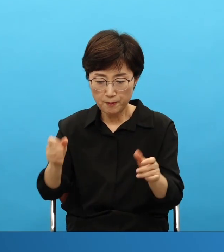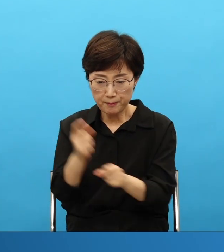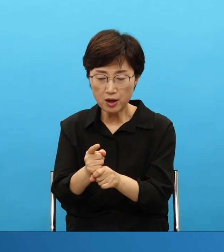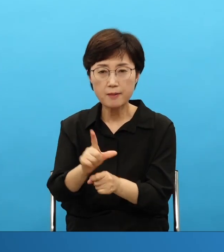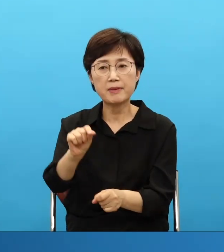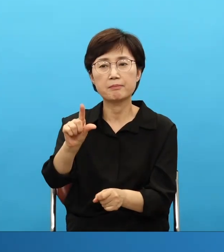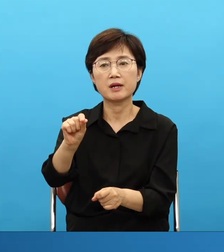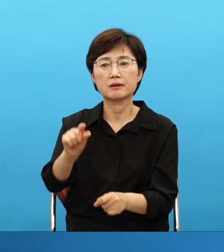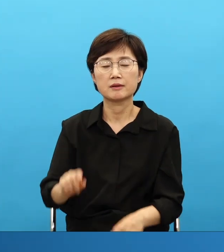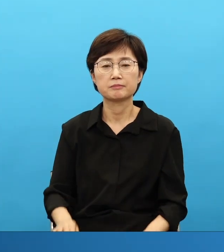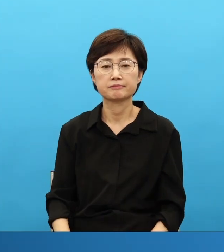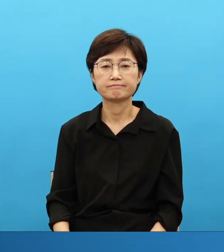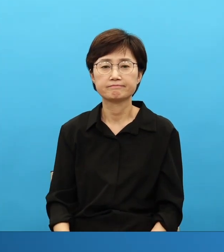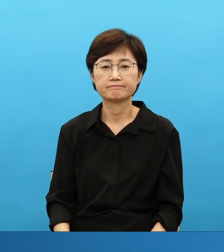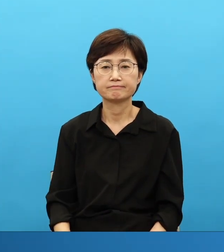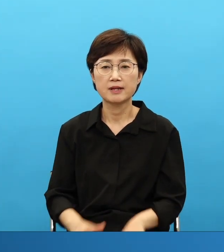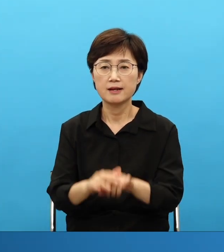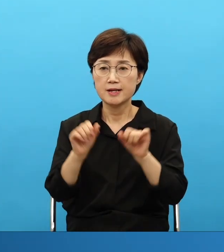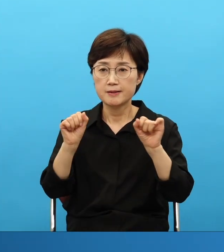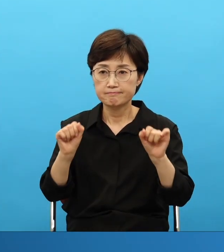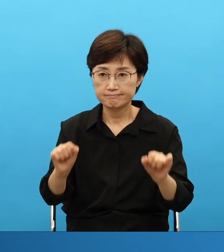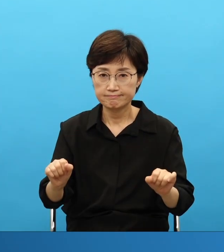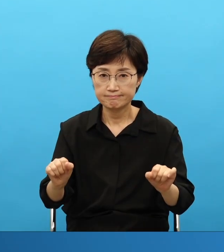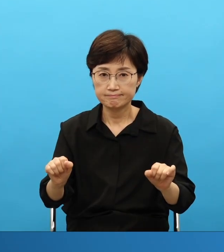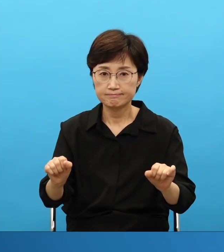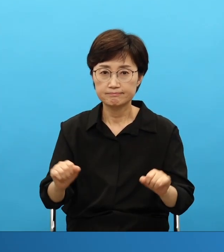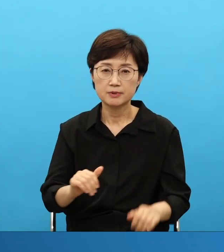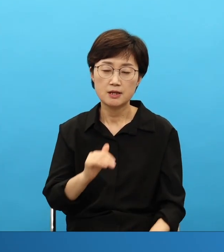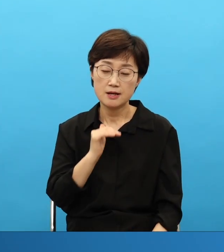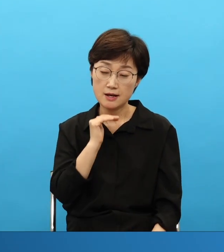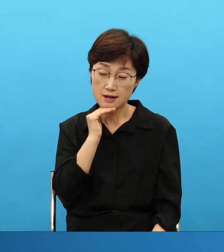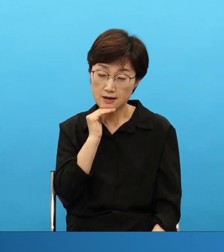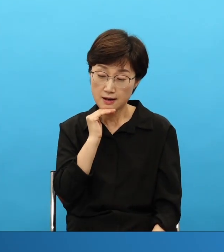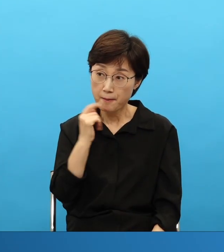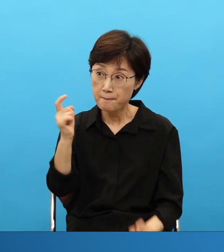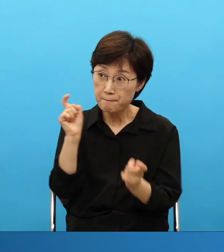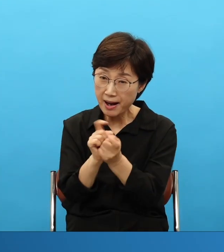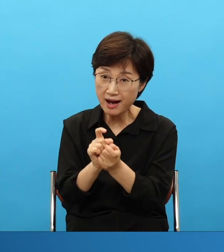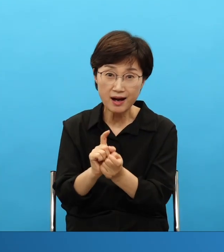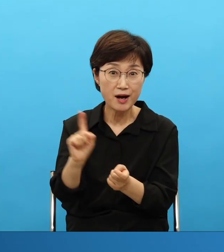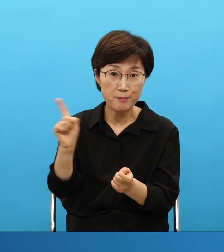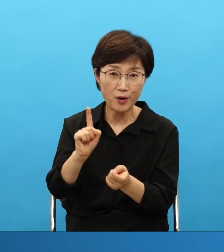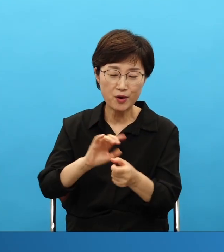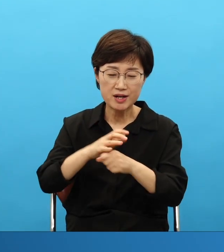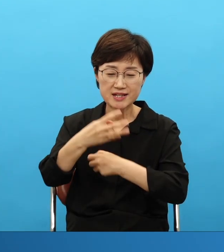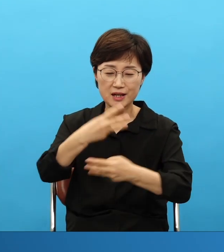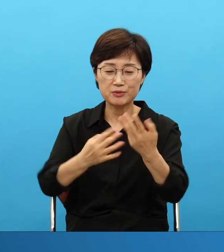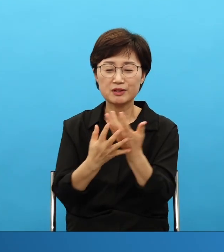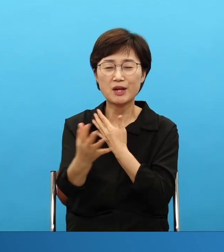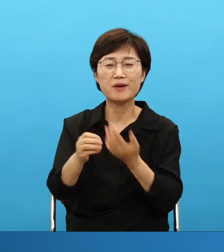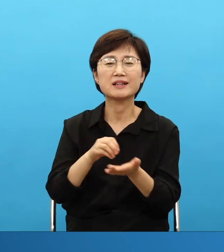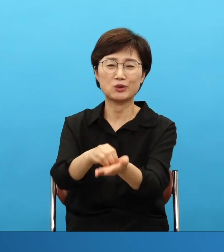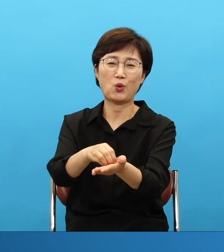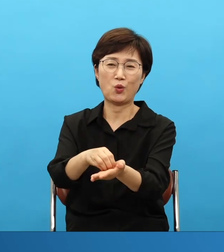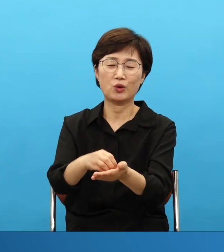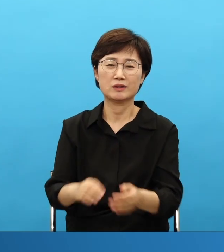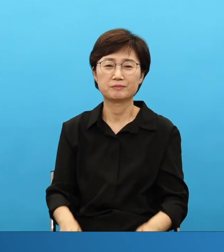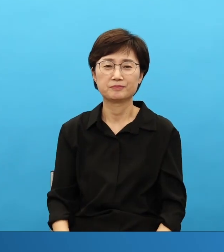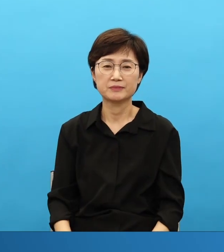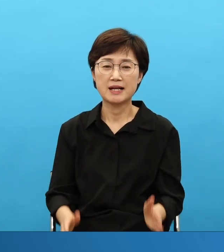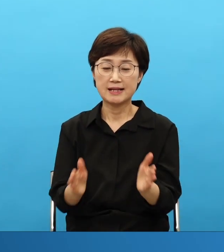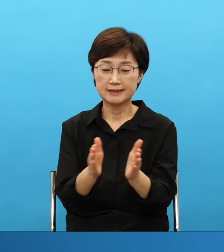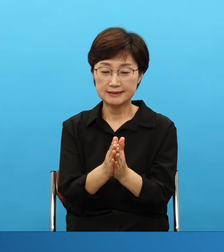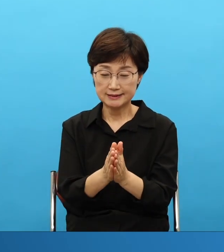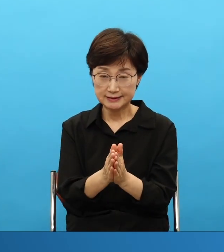넘어섰습니다 안녕하십니까 기다리던 세계대 등록이 시작되었습니다 시작과